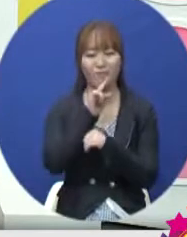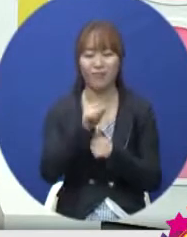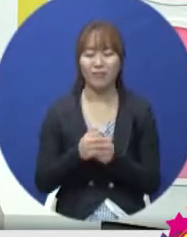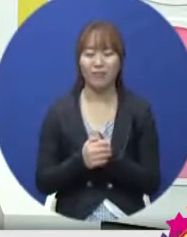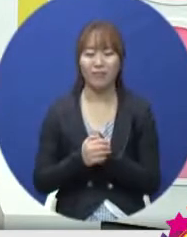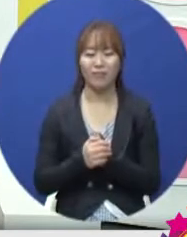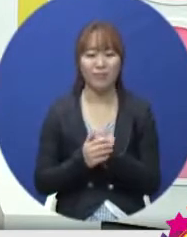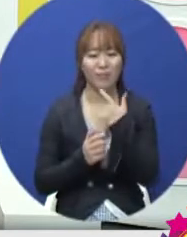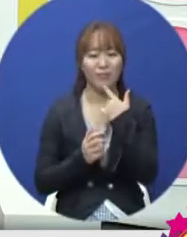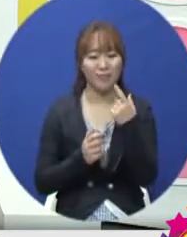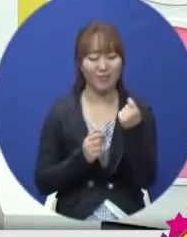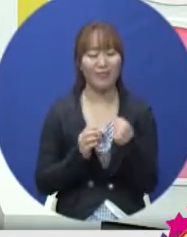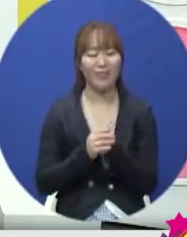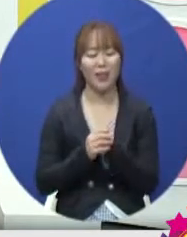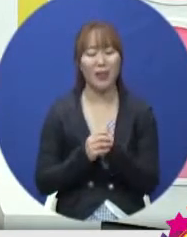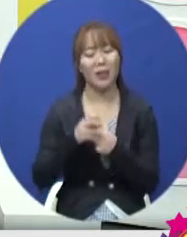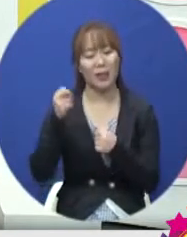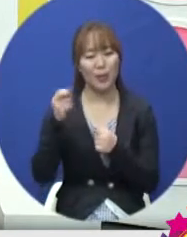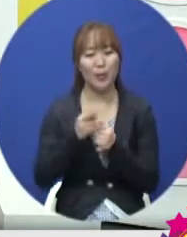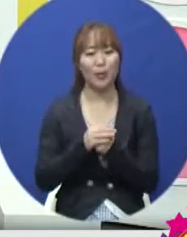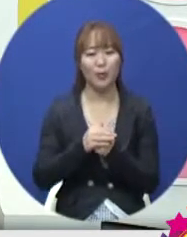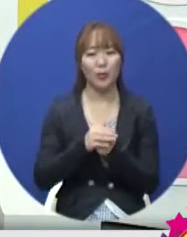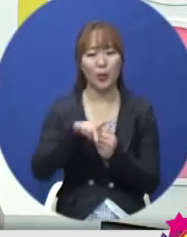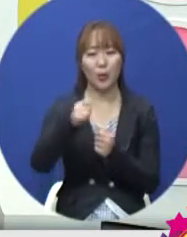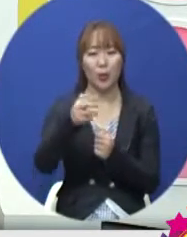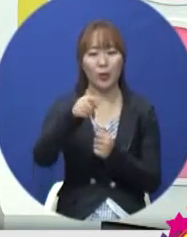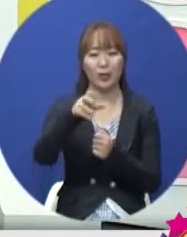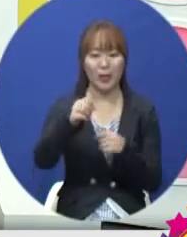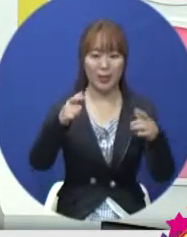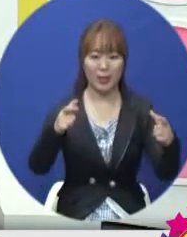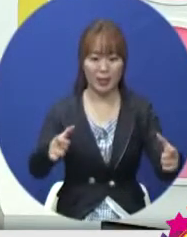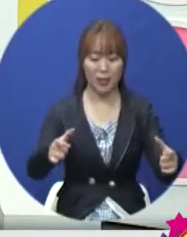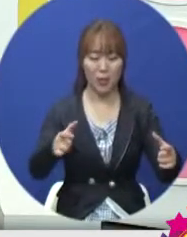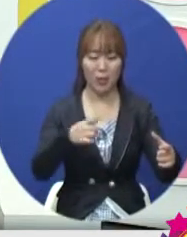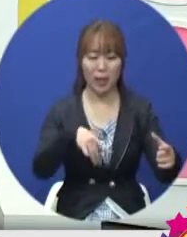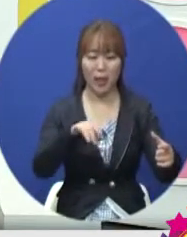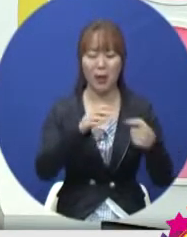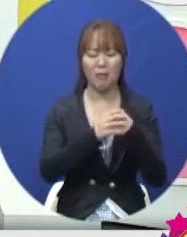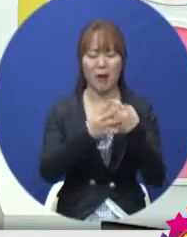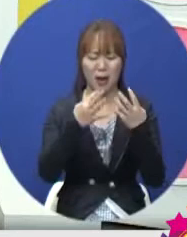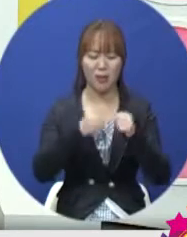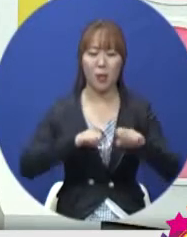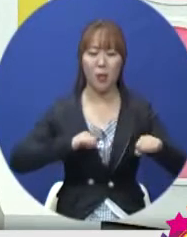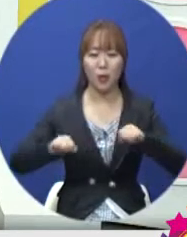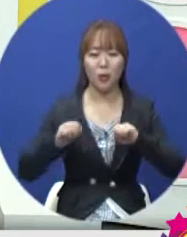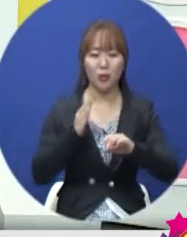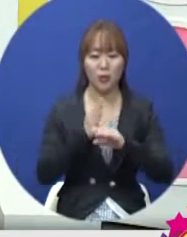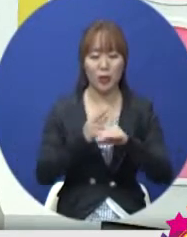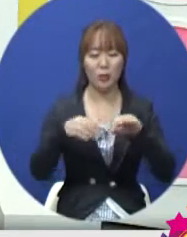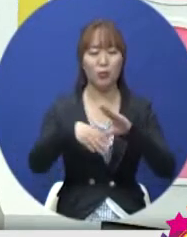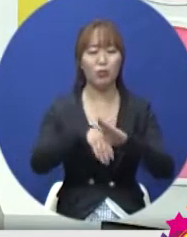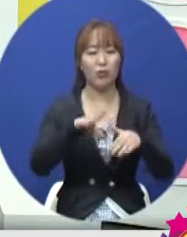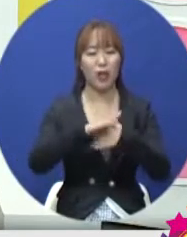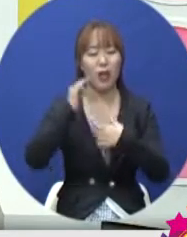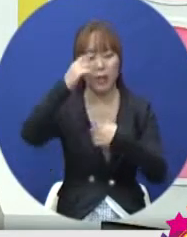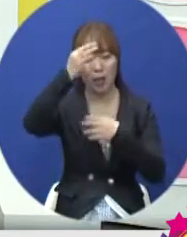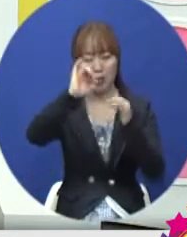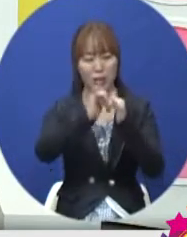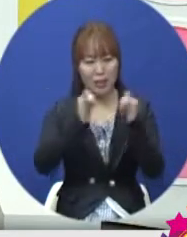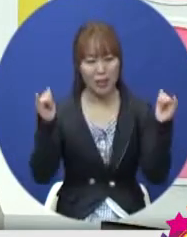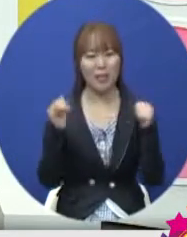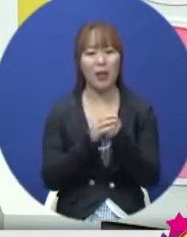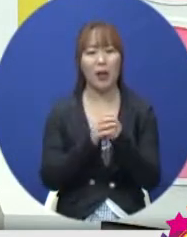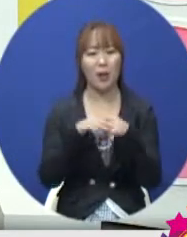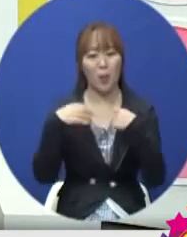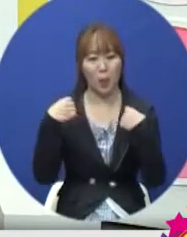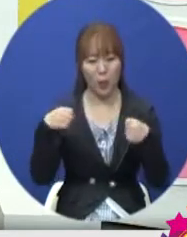하네요. 그렇군요. 네. 자, 거기다가 우리 고창 지역에 기반을 두고 많은 활동을 하시는 문화예술인 네. 분들의 상설